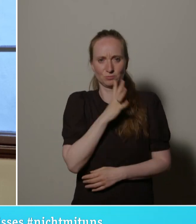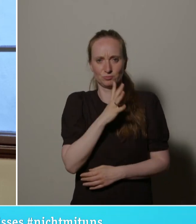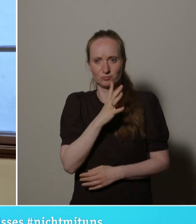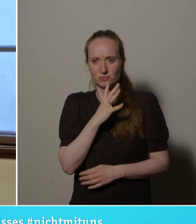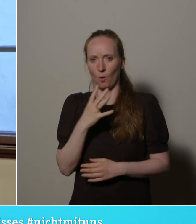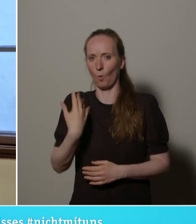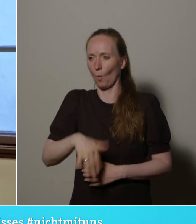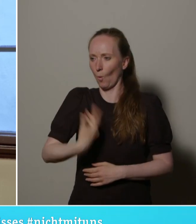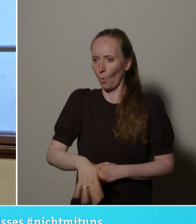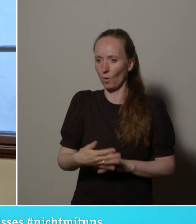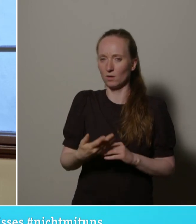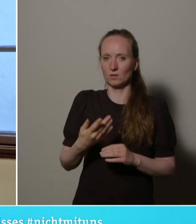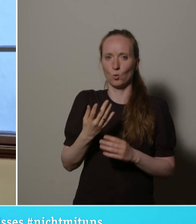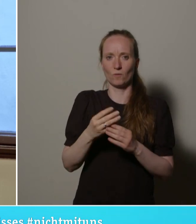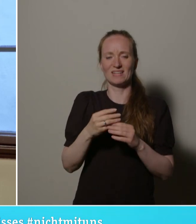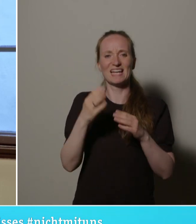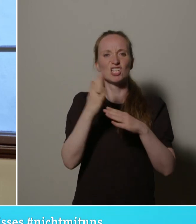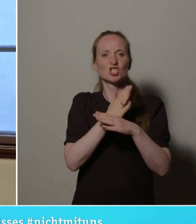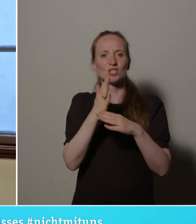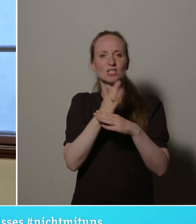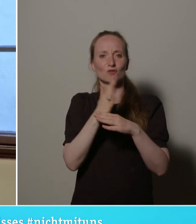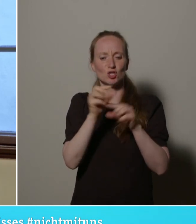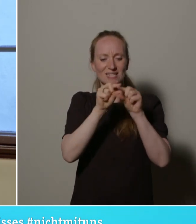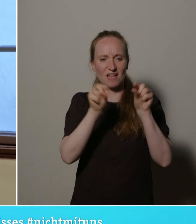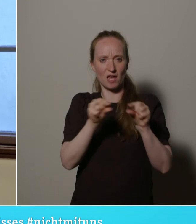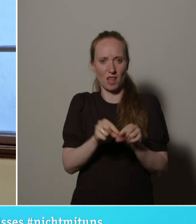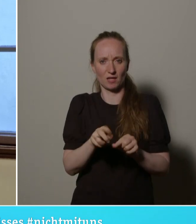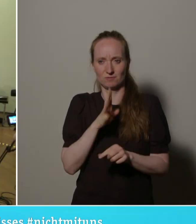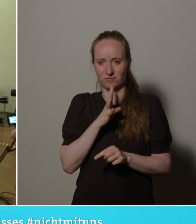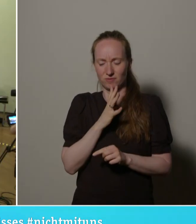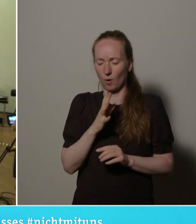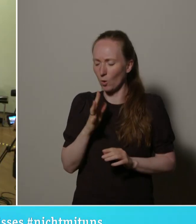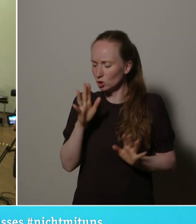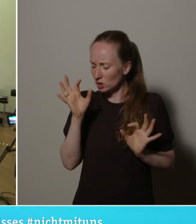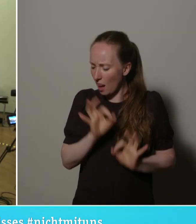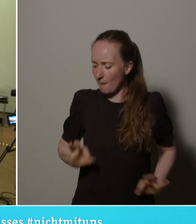unter dem Text rübergekommen ist, und dagegen verwahre ich mich.